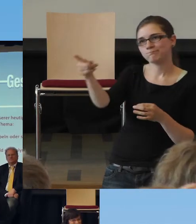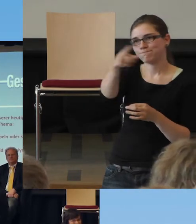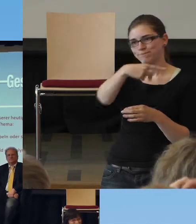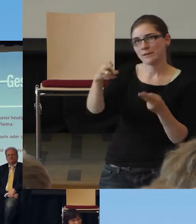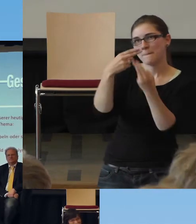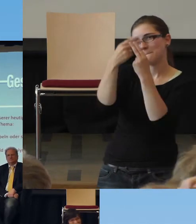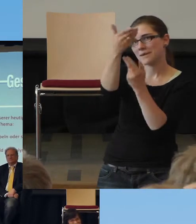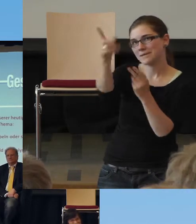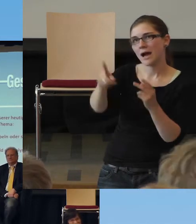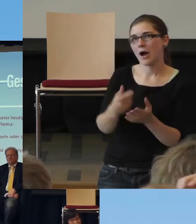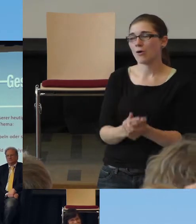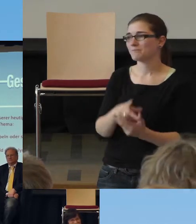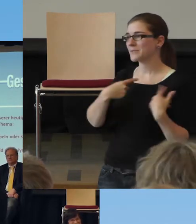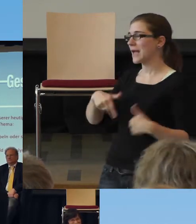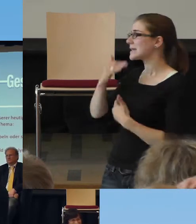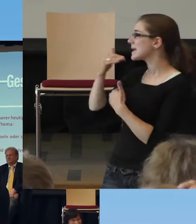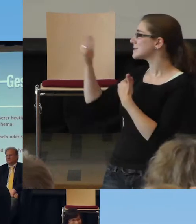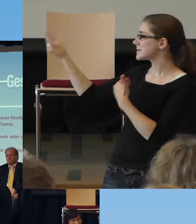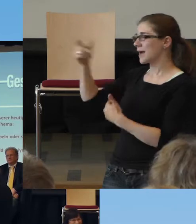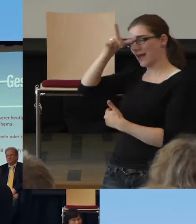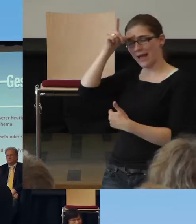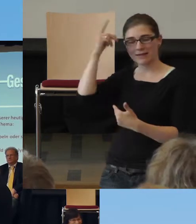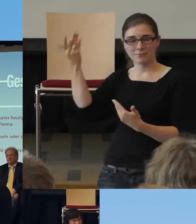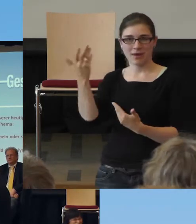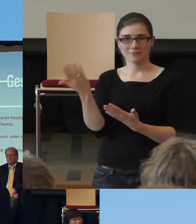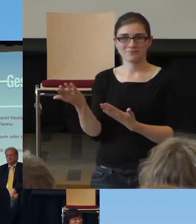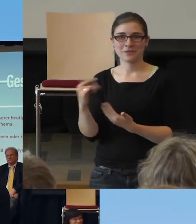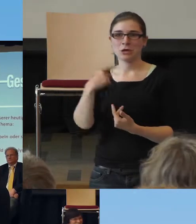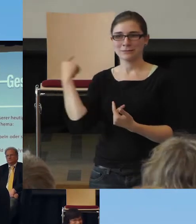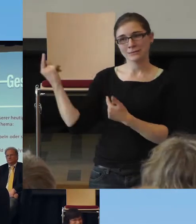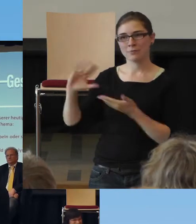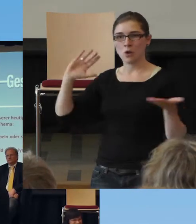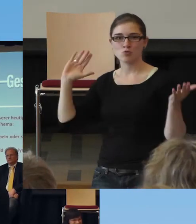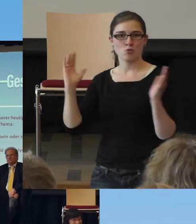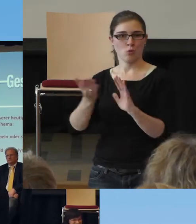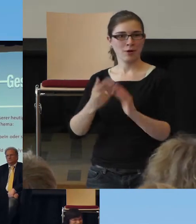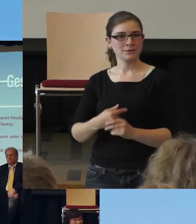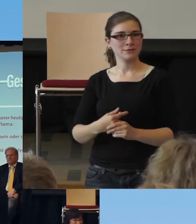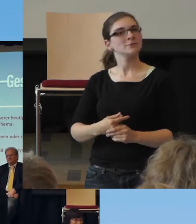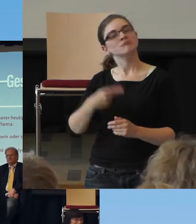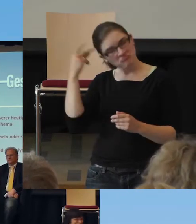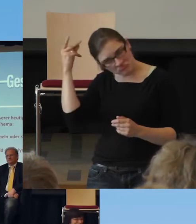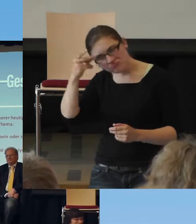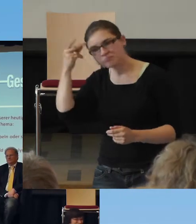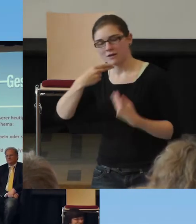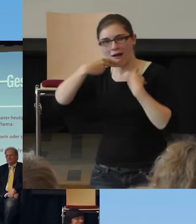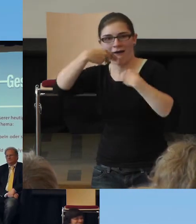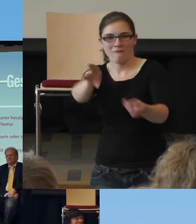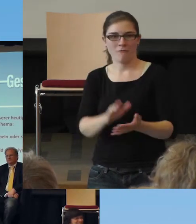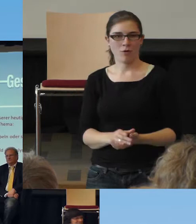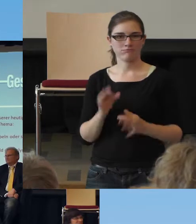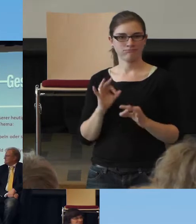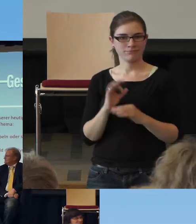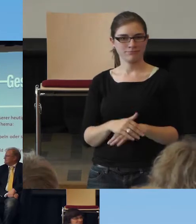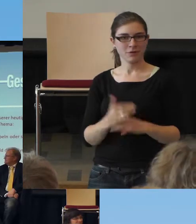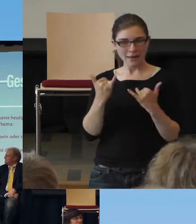herzlichen Dank den Experten auf dem Podium sie haben kurz und knapp und verständlich geantwortet und jetzt kommt noch